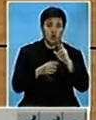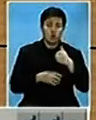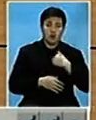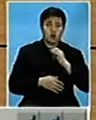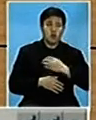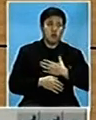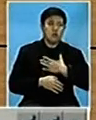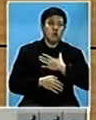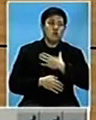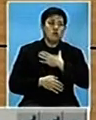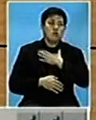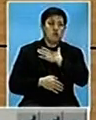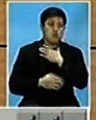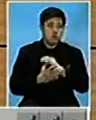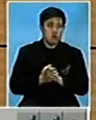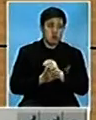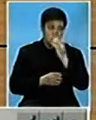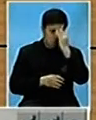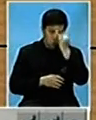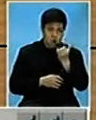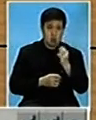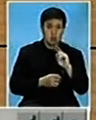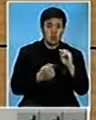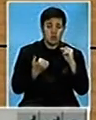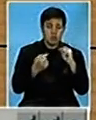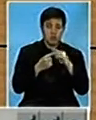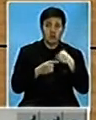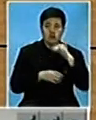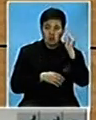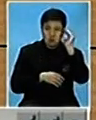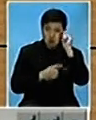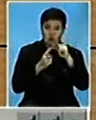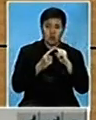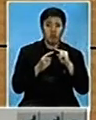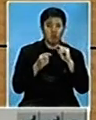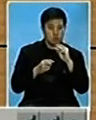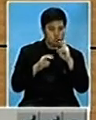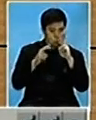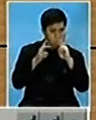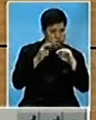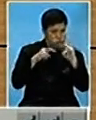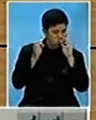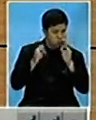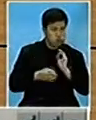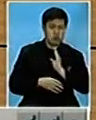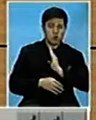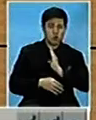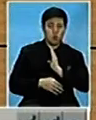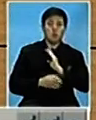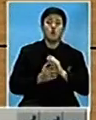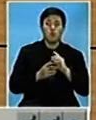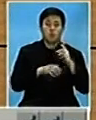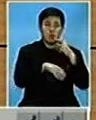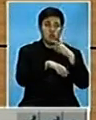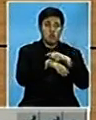ใจเพราะต่อไปนี้ผมเชื่อว่าท่านประธานวินิจฉัยด้วยความเป็นธรรมสิ่งที่ท่านประธานเมื่อสัก